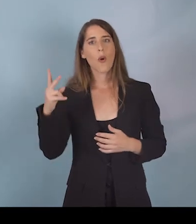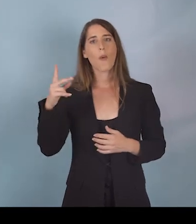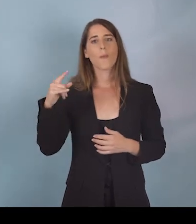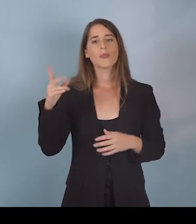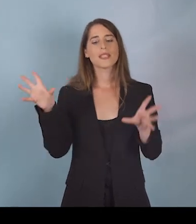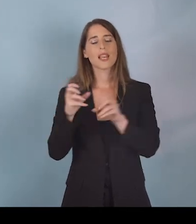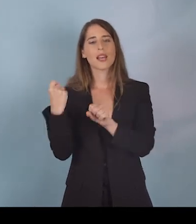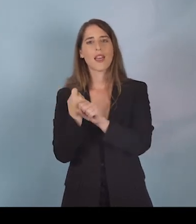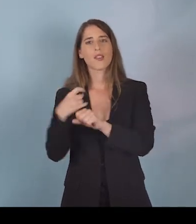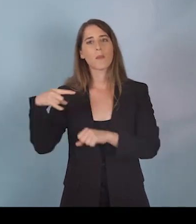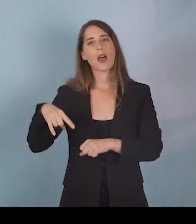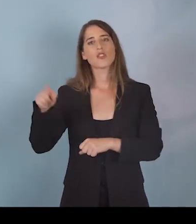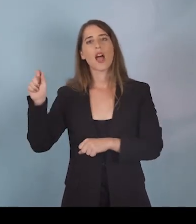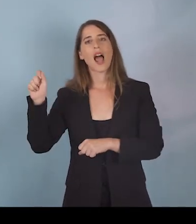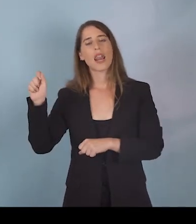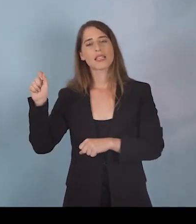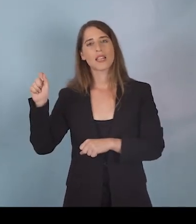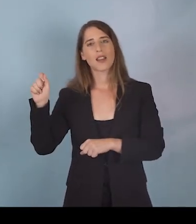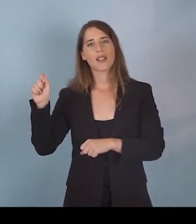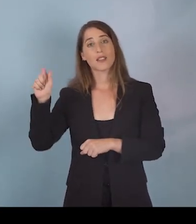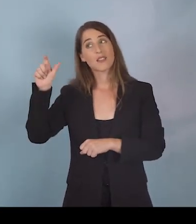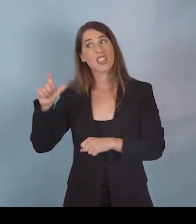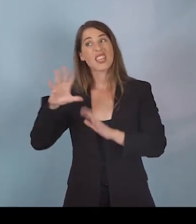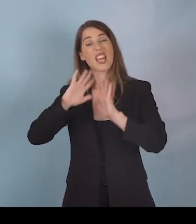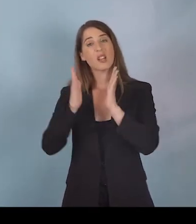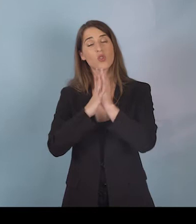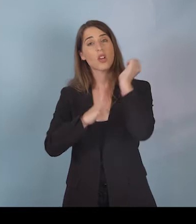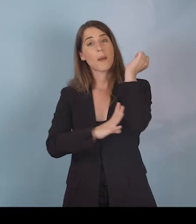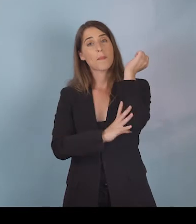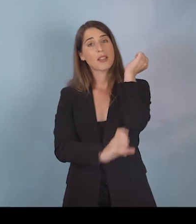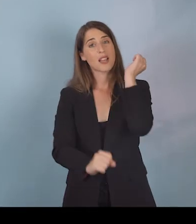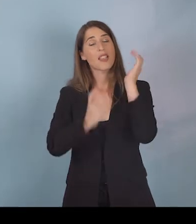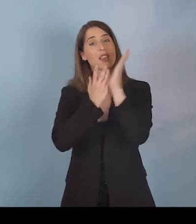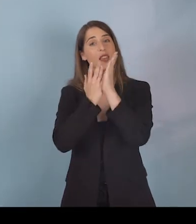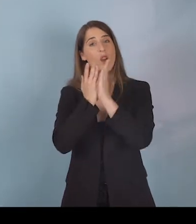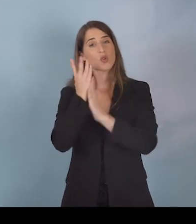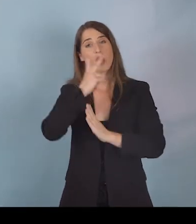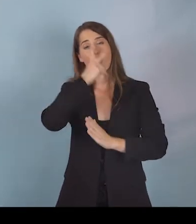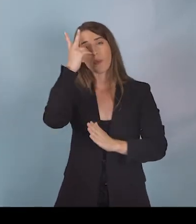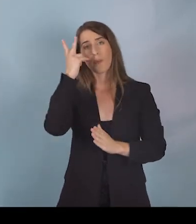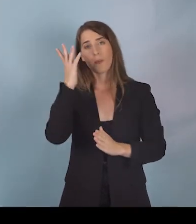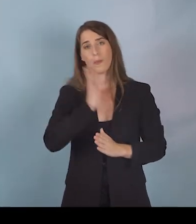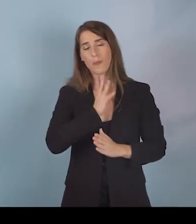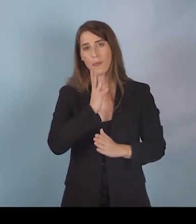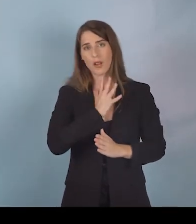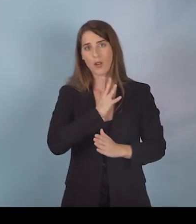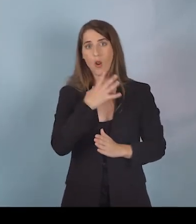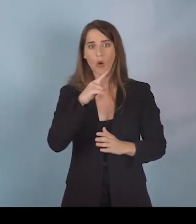πολύ μεγάλη χαρά και για μένα και για τον συνάδελφό μου, τον Πάνο τον Αλεξανδρή, που είναι και ο Γενικός Γραμματέας Δικαιοσύνης και Ανθρωπίνων